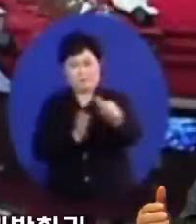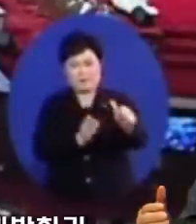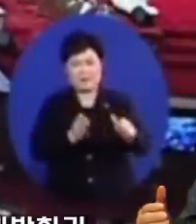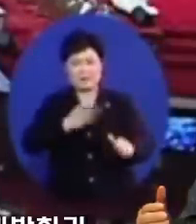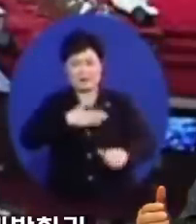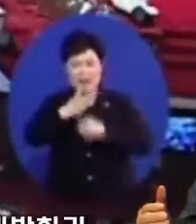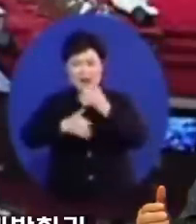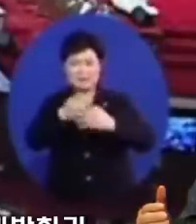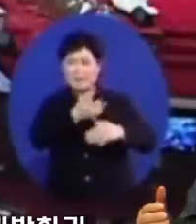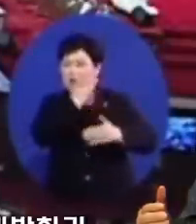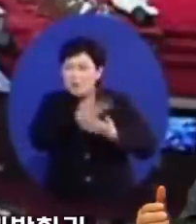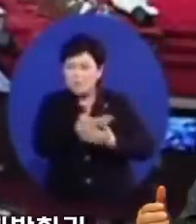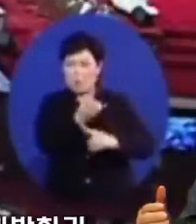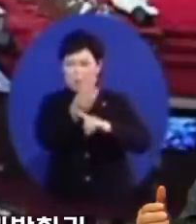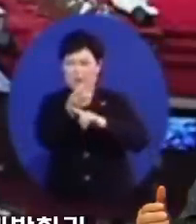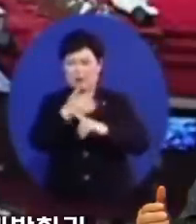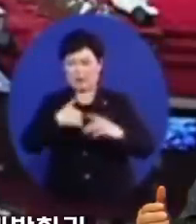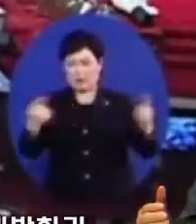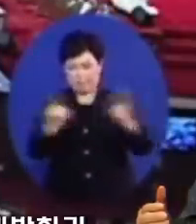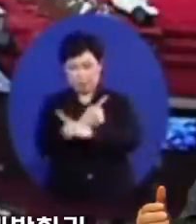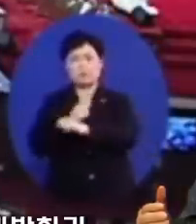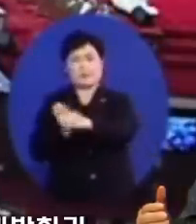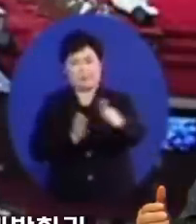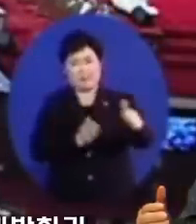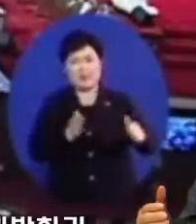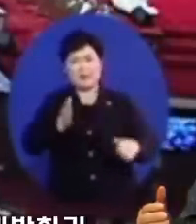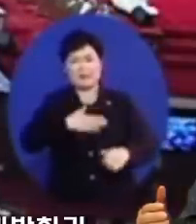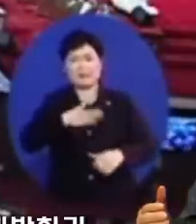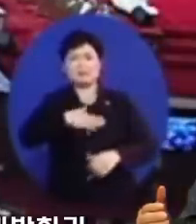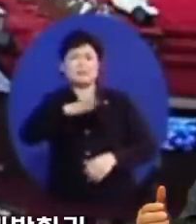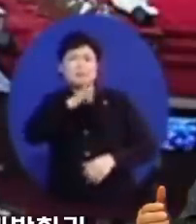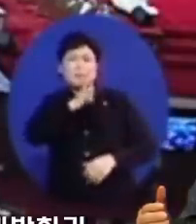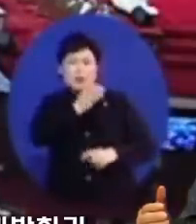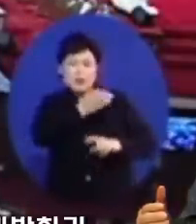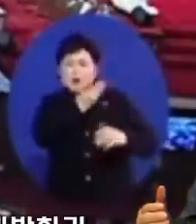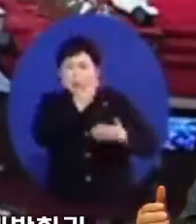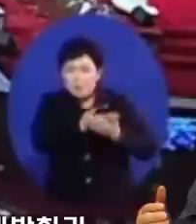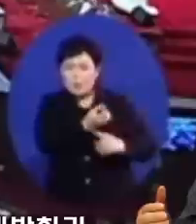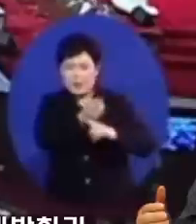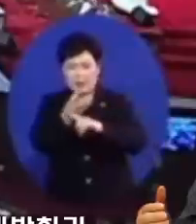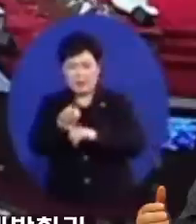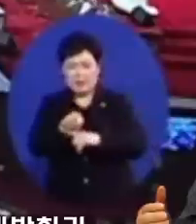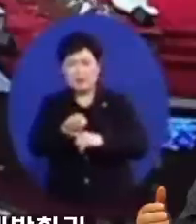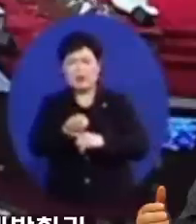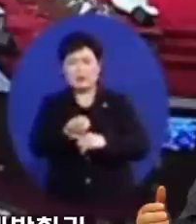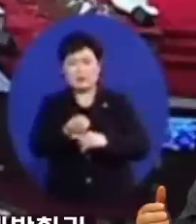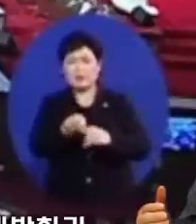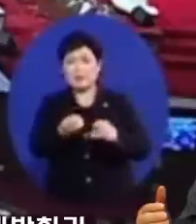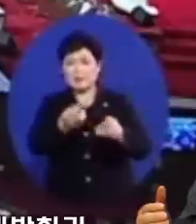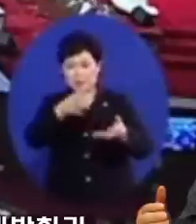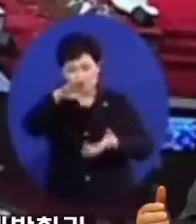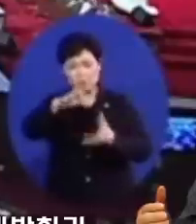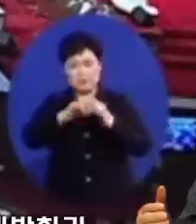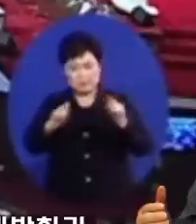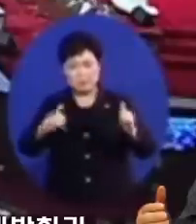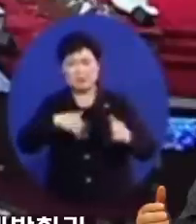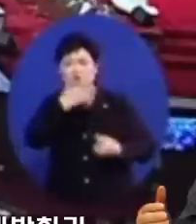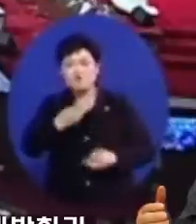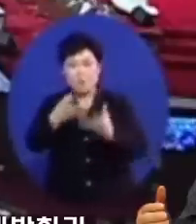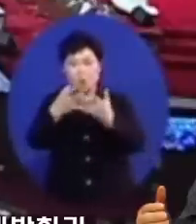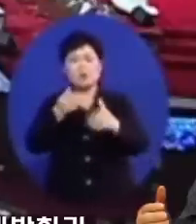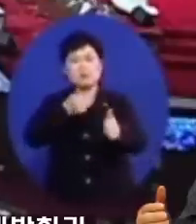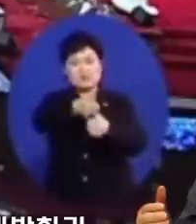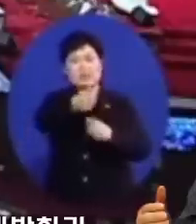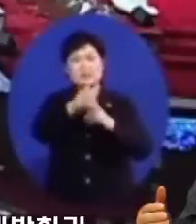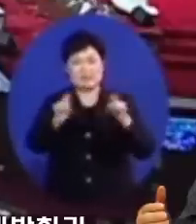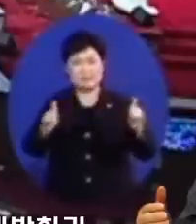보배다. 말을 바꾸십시오. 나는 보배로운 사람이다. 나는 축복받은 사람이다. 나는 승리하는 사람이다.